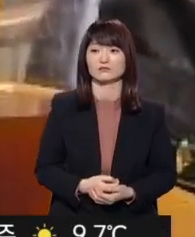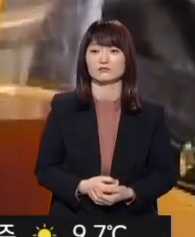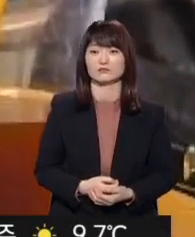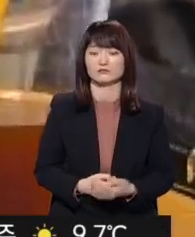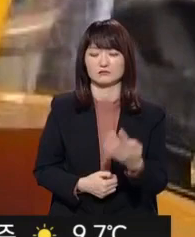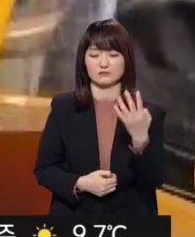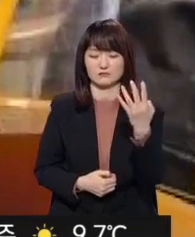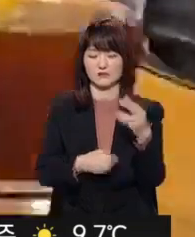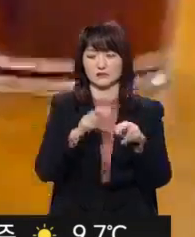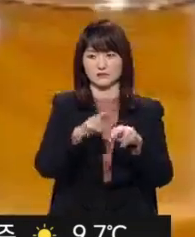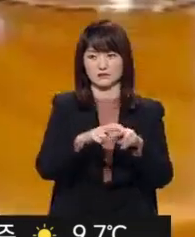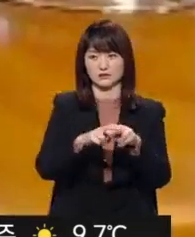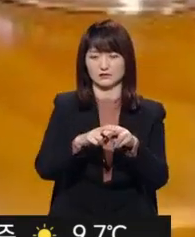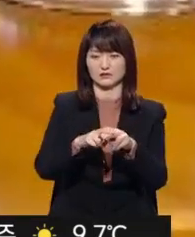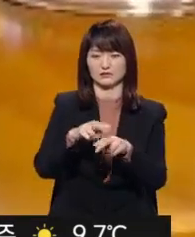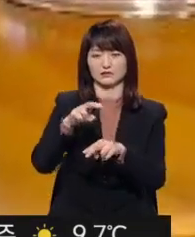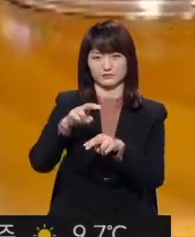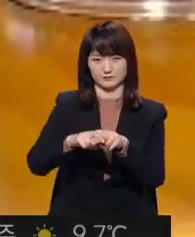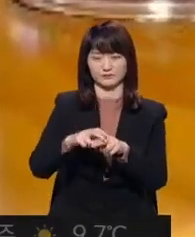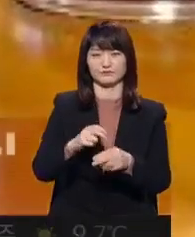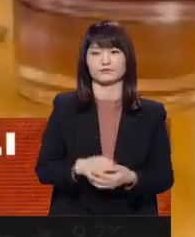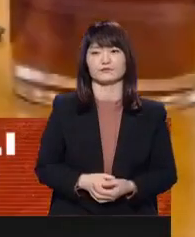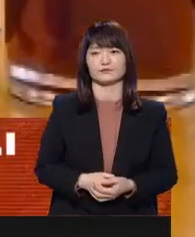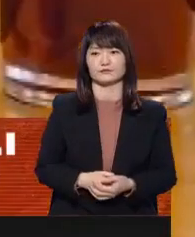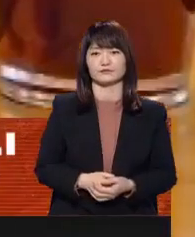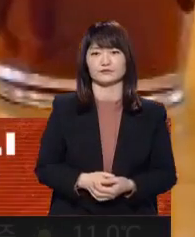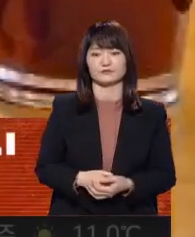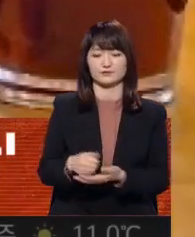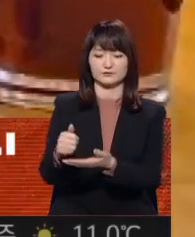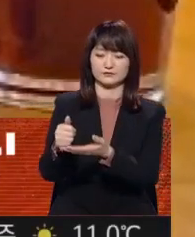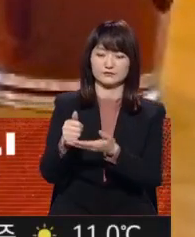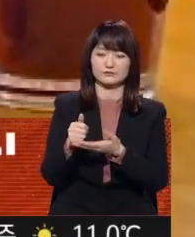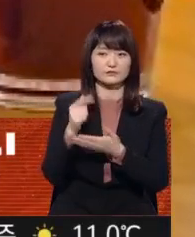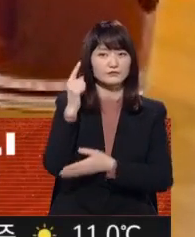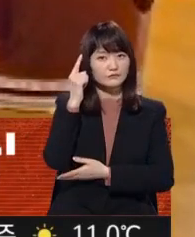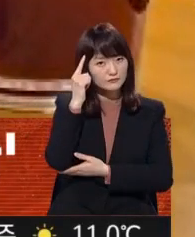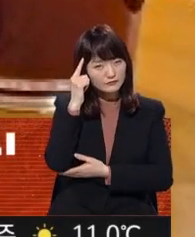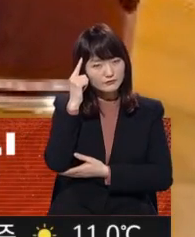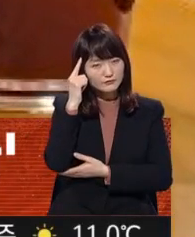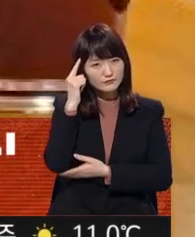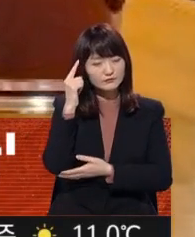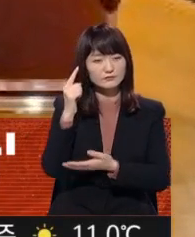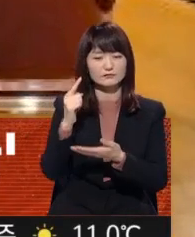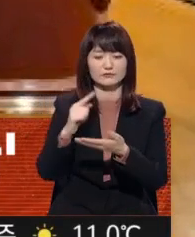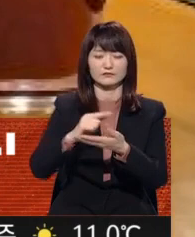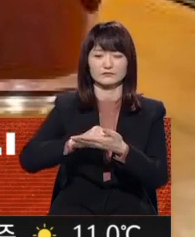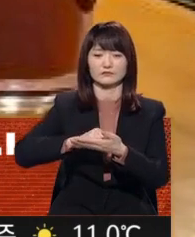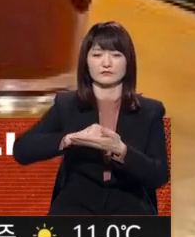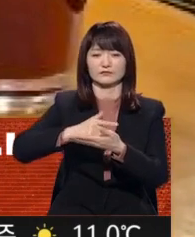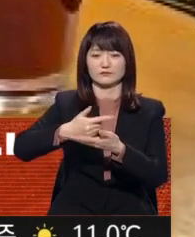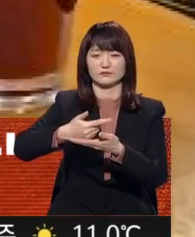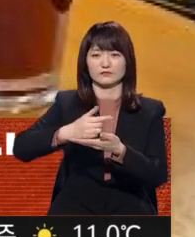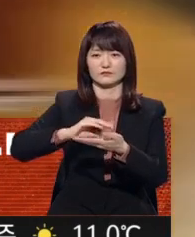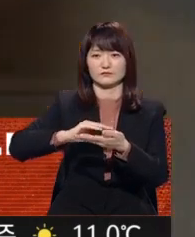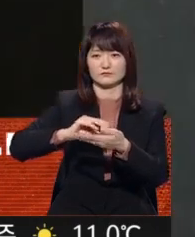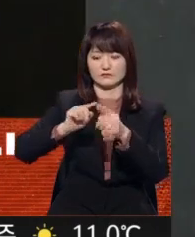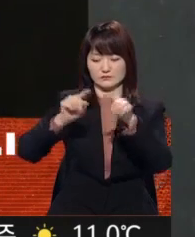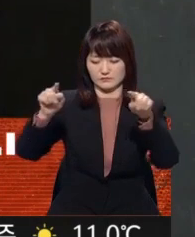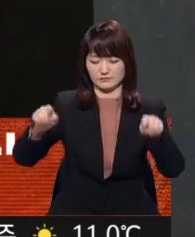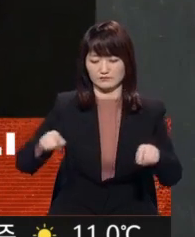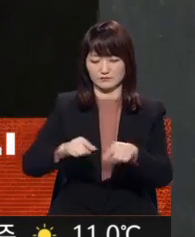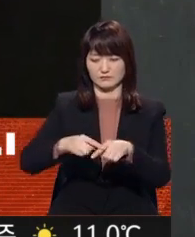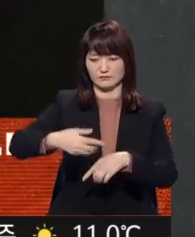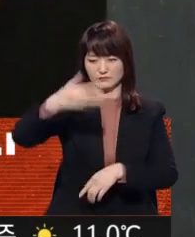4개의 테이블을 차지하고 있는 걸로 추정이 됩니다이 테이블에 앉아 있던 손님이요 휴대전화랑 태블릿으로 영상을 시청 중이었다고 하는데이